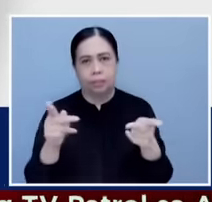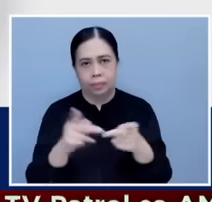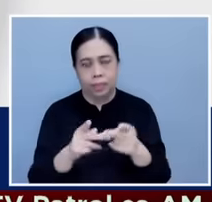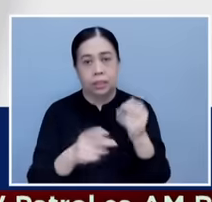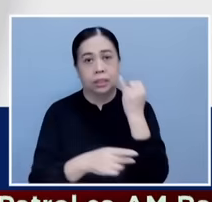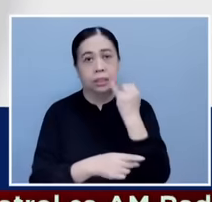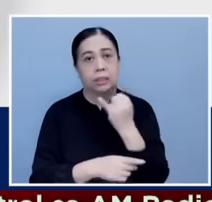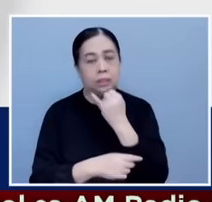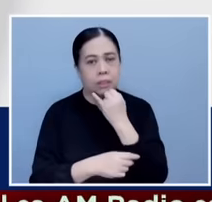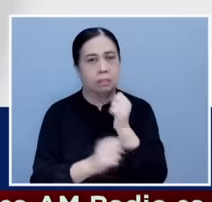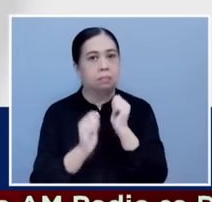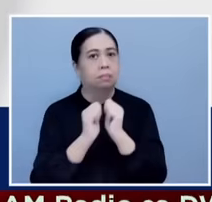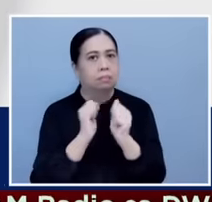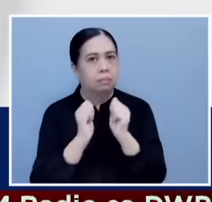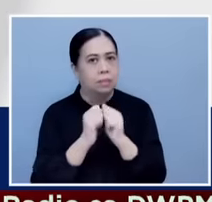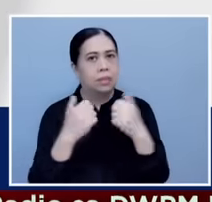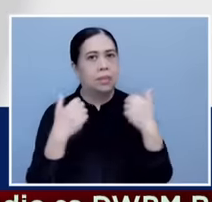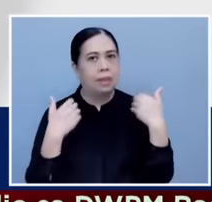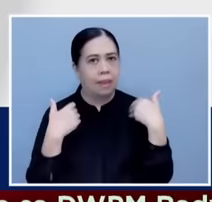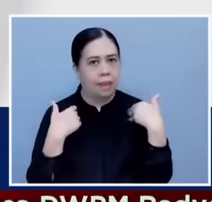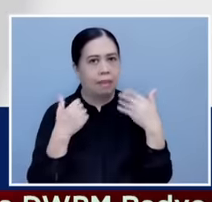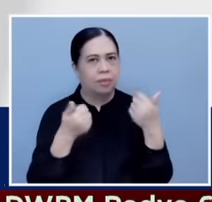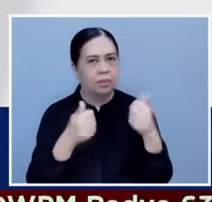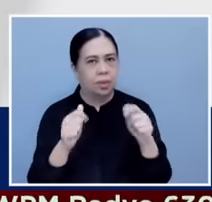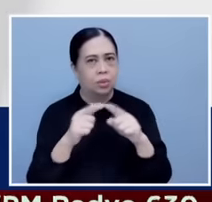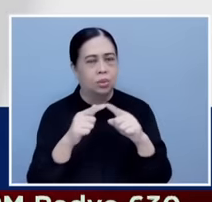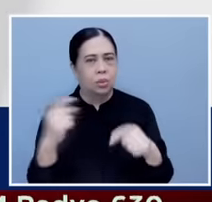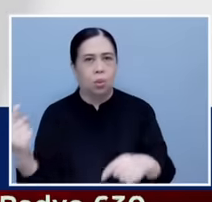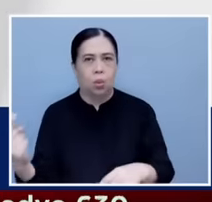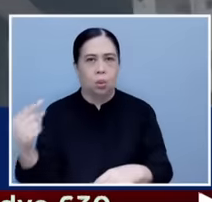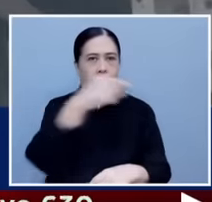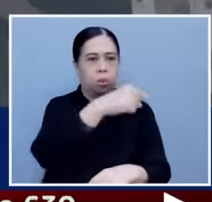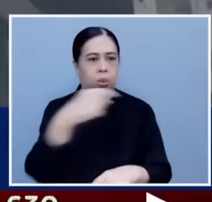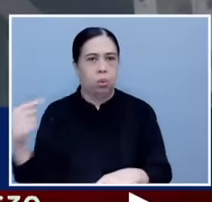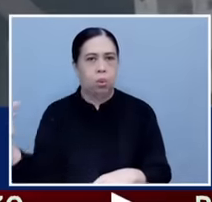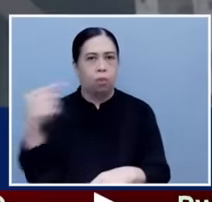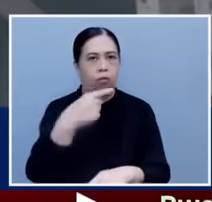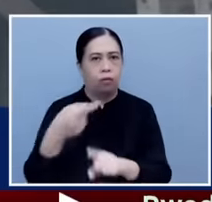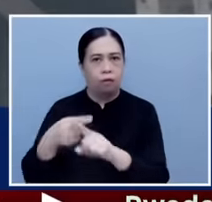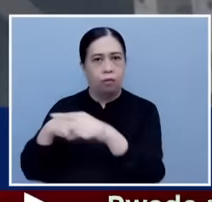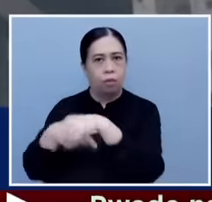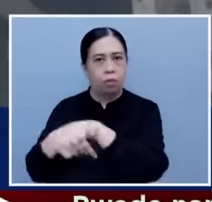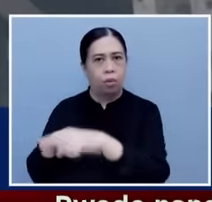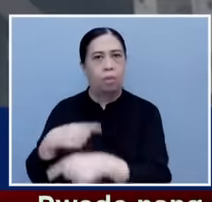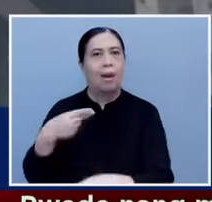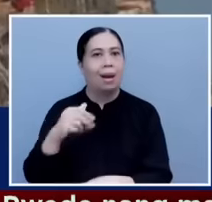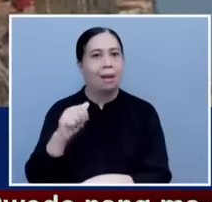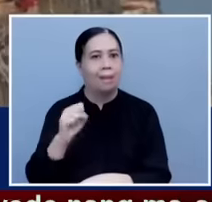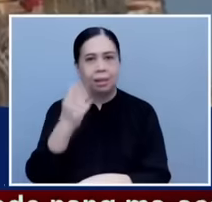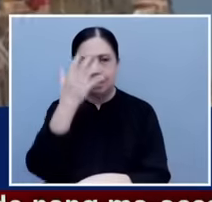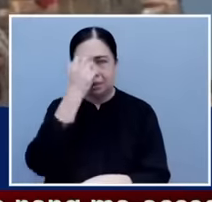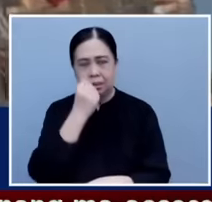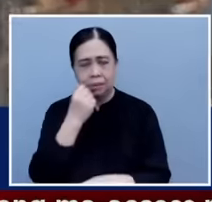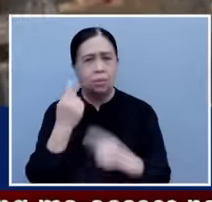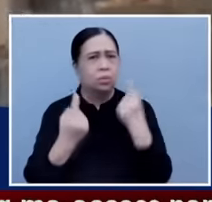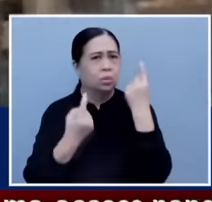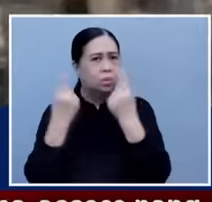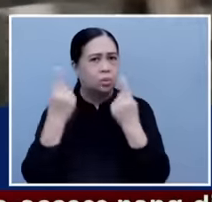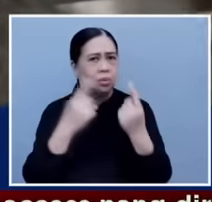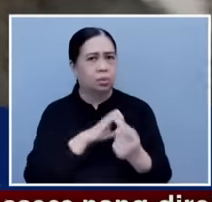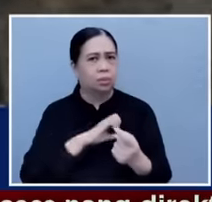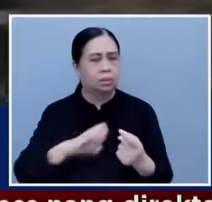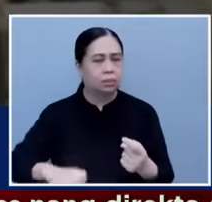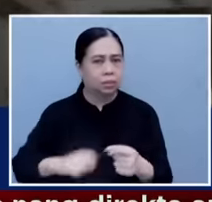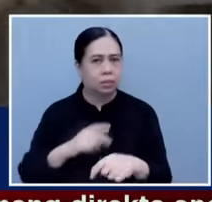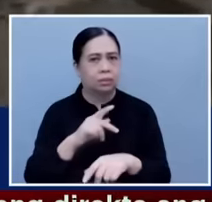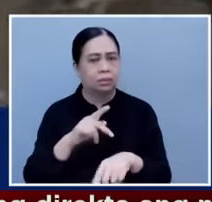na indikasyon ng mga tangkang pambubomba mula Hamas Group. Nababahala naman ng DFA sa ulat ng Embahada ng